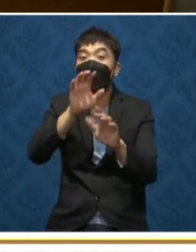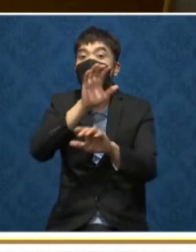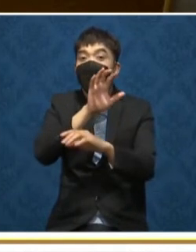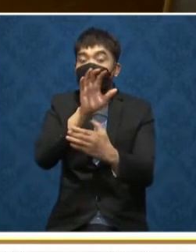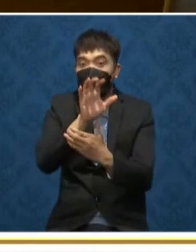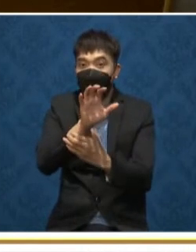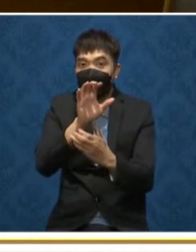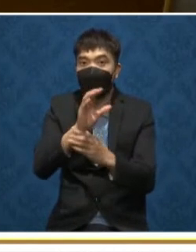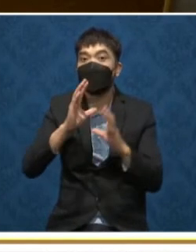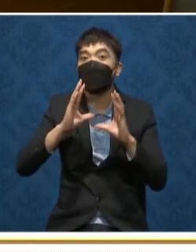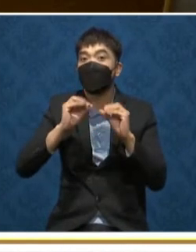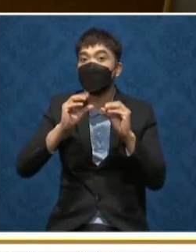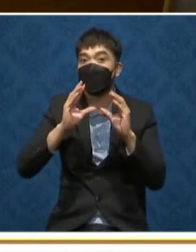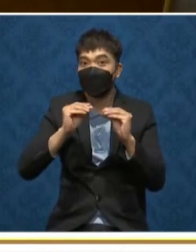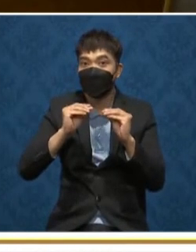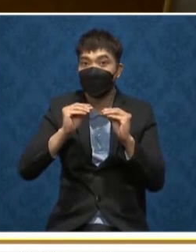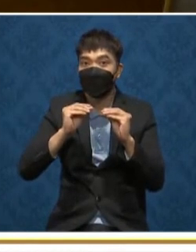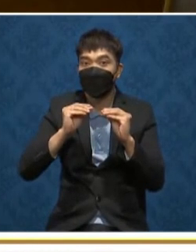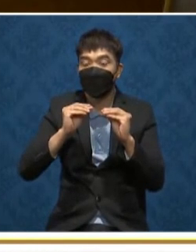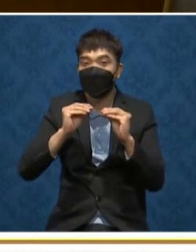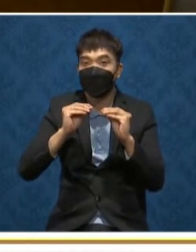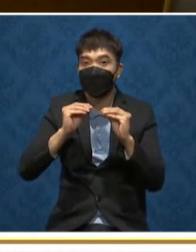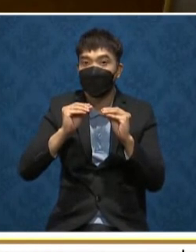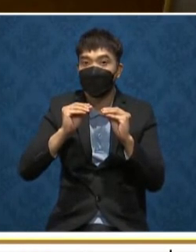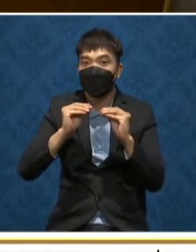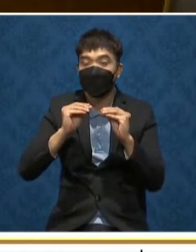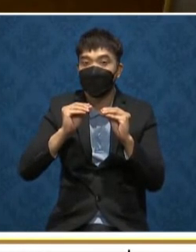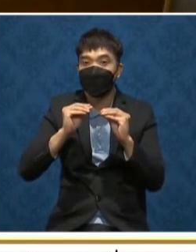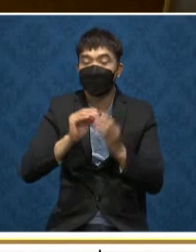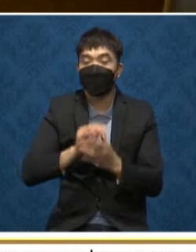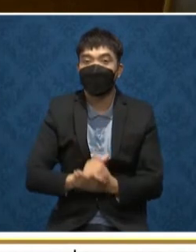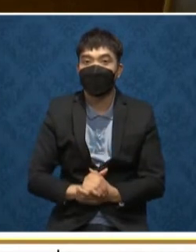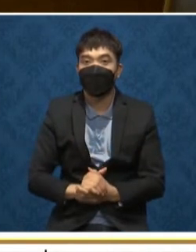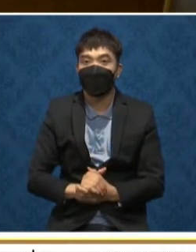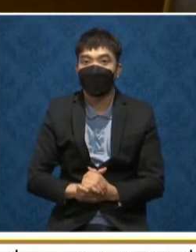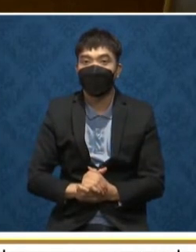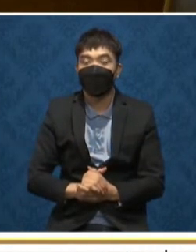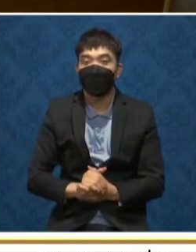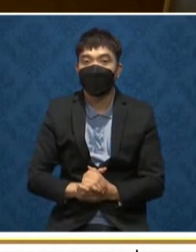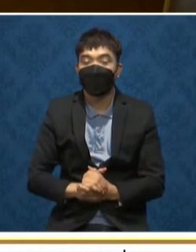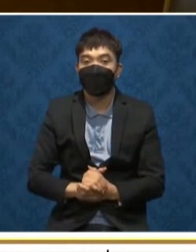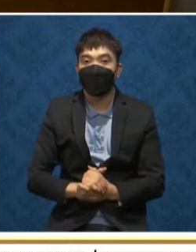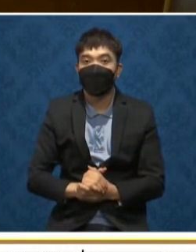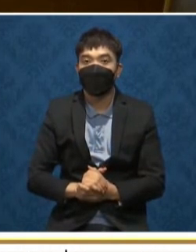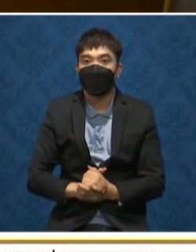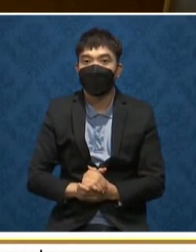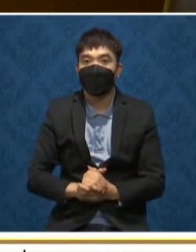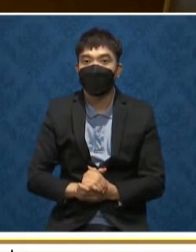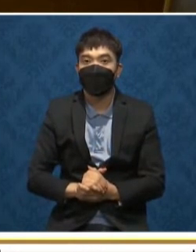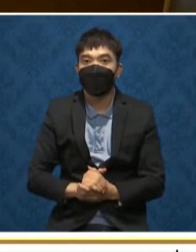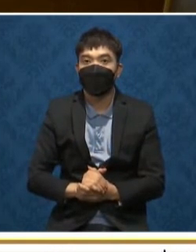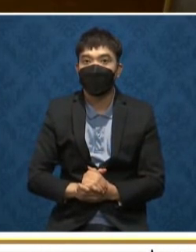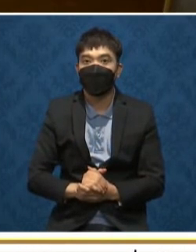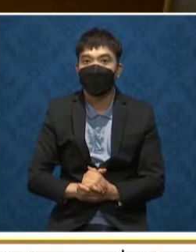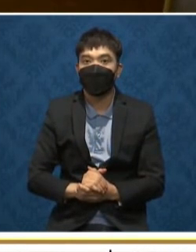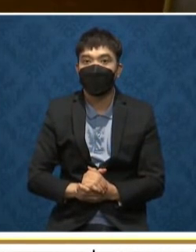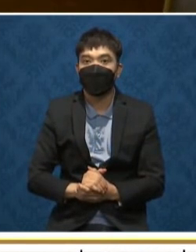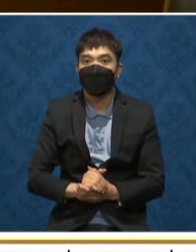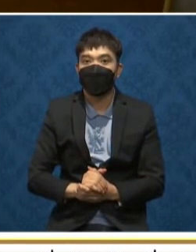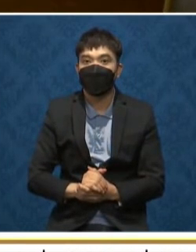ของการประชุมสภาระบุว่าเมื่อมีผู้ได้รับการเสนอ